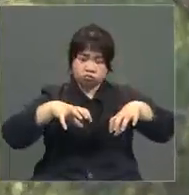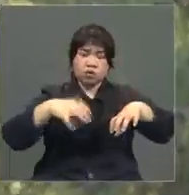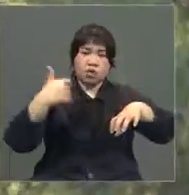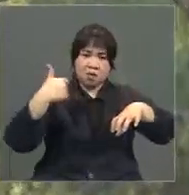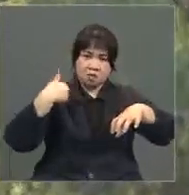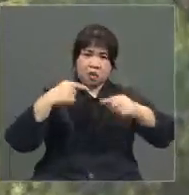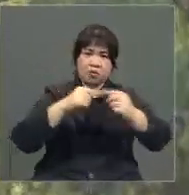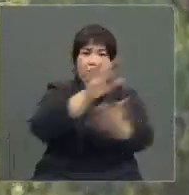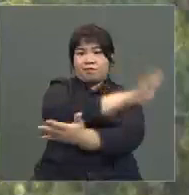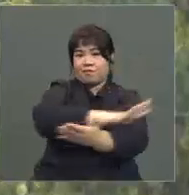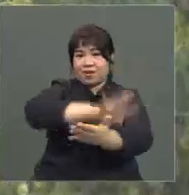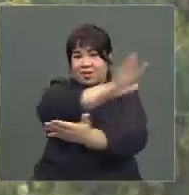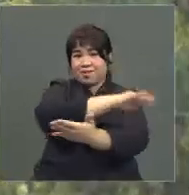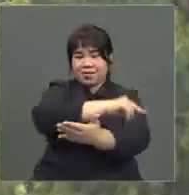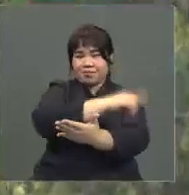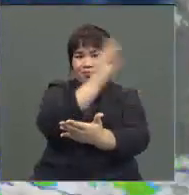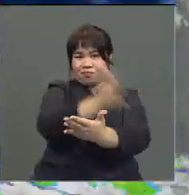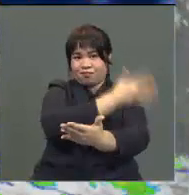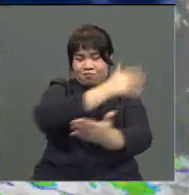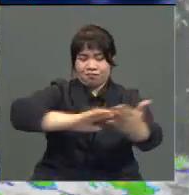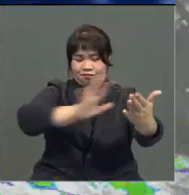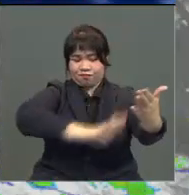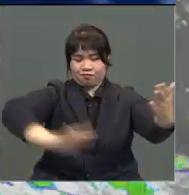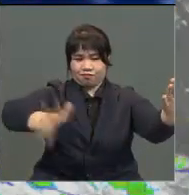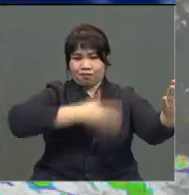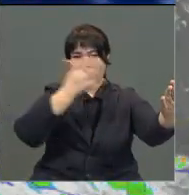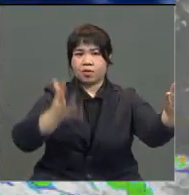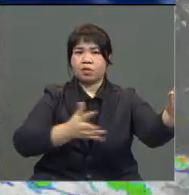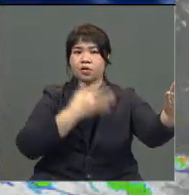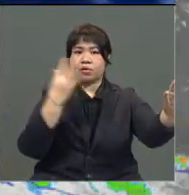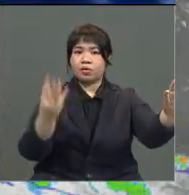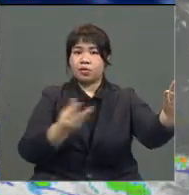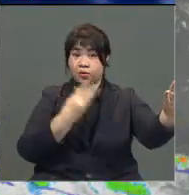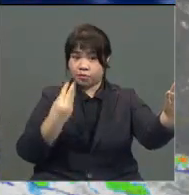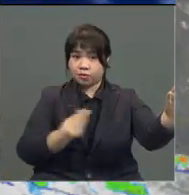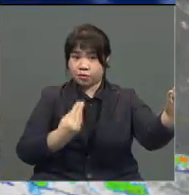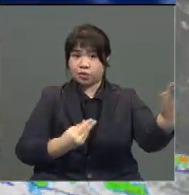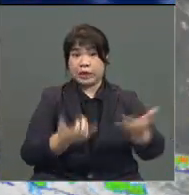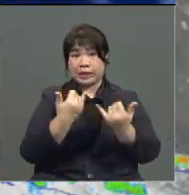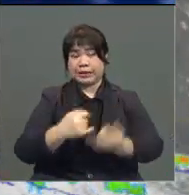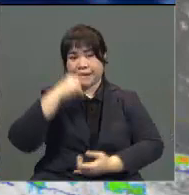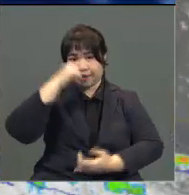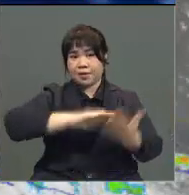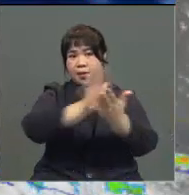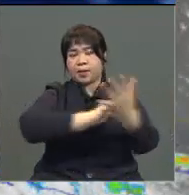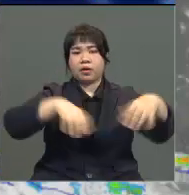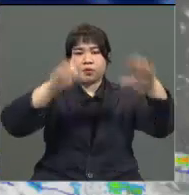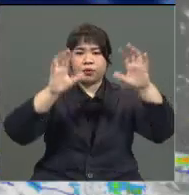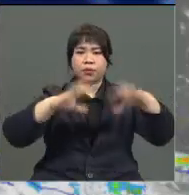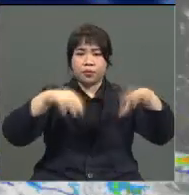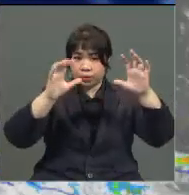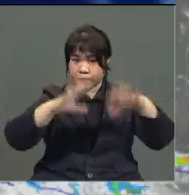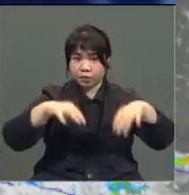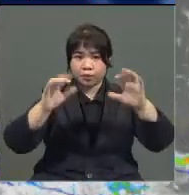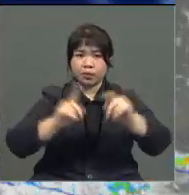พัดปกคลุมทะเลอันดามันประเทศไทยและอ่าวไทยก็เริ่มอ่อนกำลังลงค่ะทำให้ประเทศไทยมีฝนลดลง